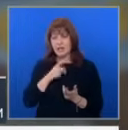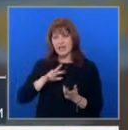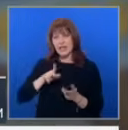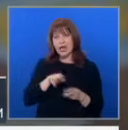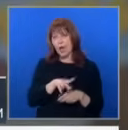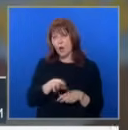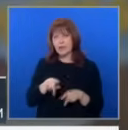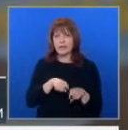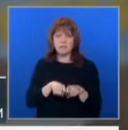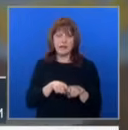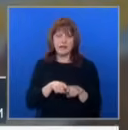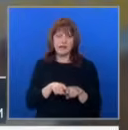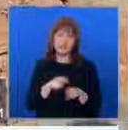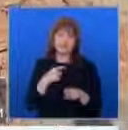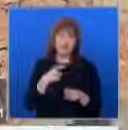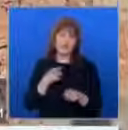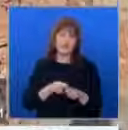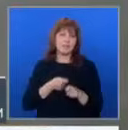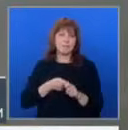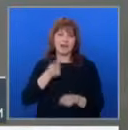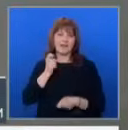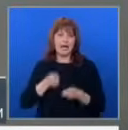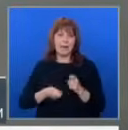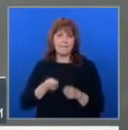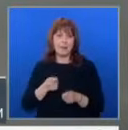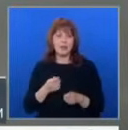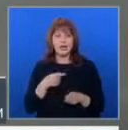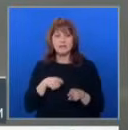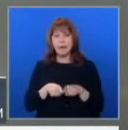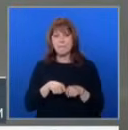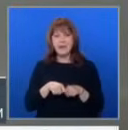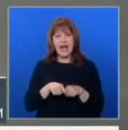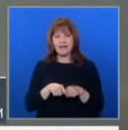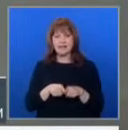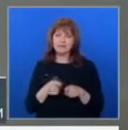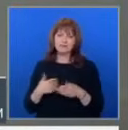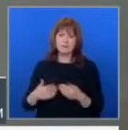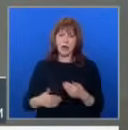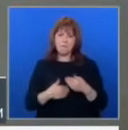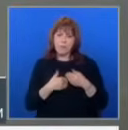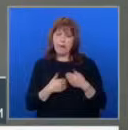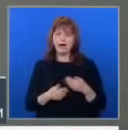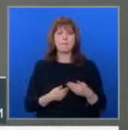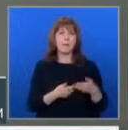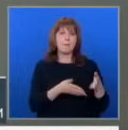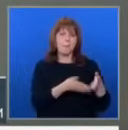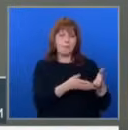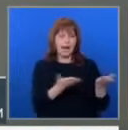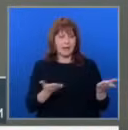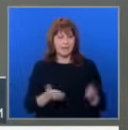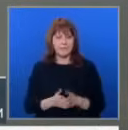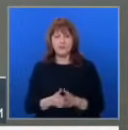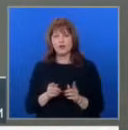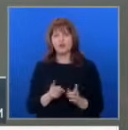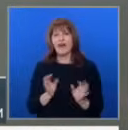на роднини и приятели да се справят с ремонтите след бедствието. Роднини и приятели спомагам и няма проблем с това нещо. Това ли е